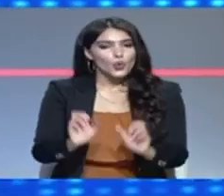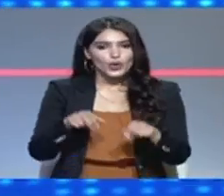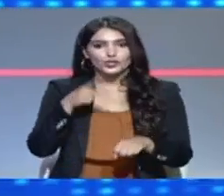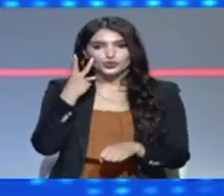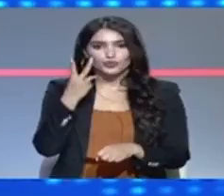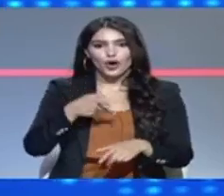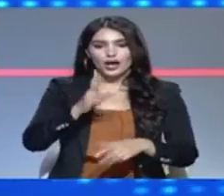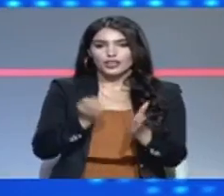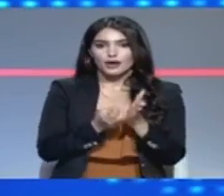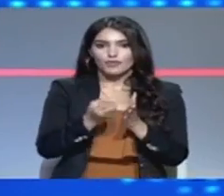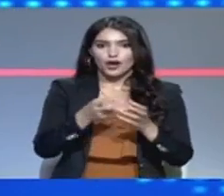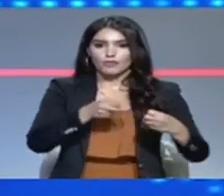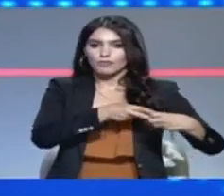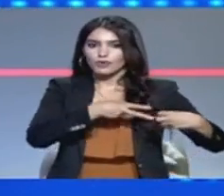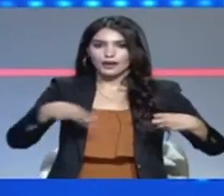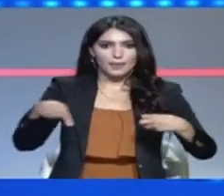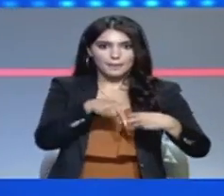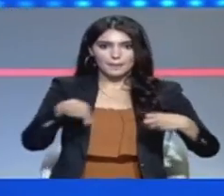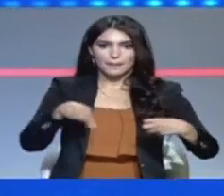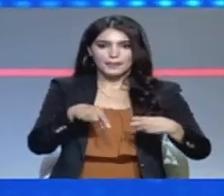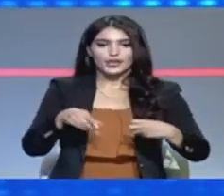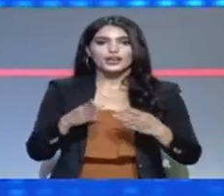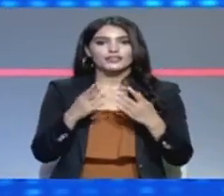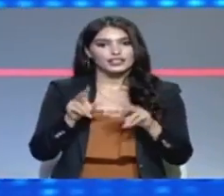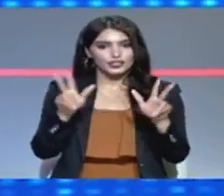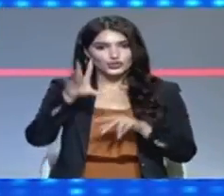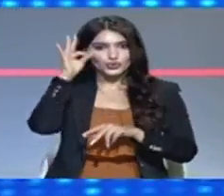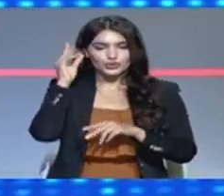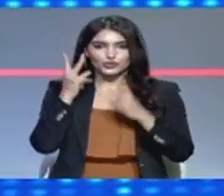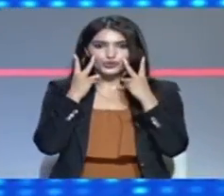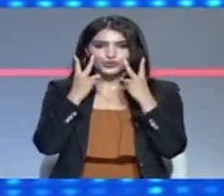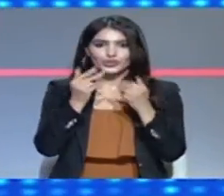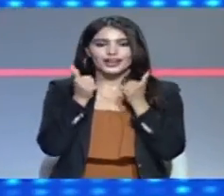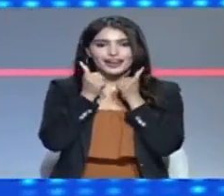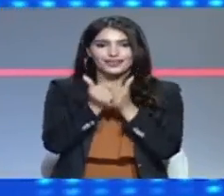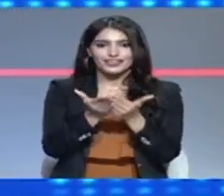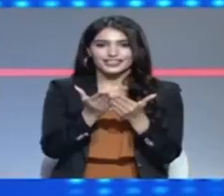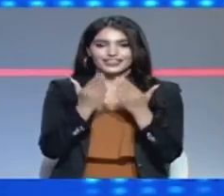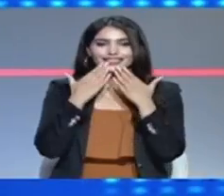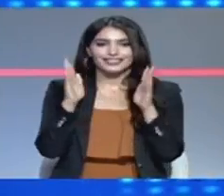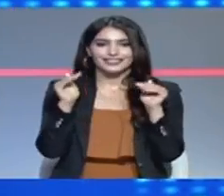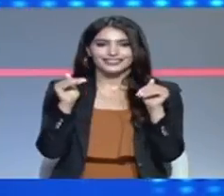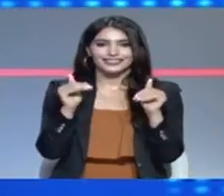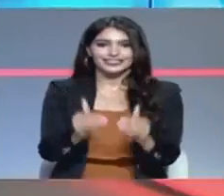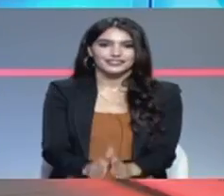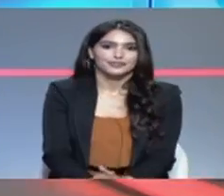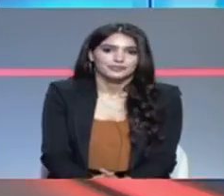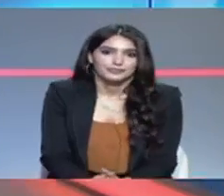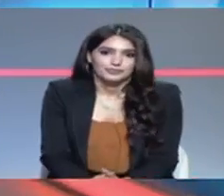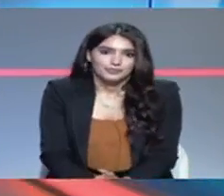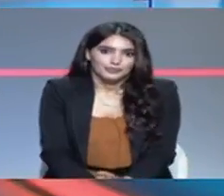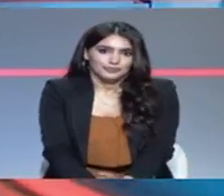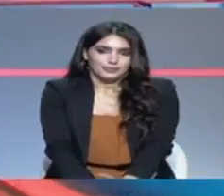وبإمكانكم متابعة هذه النشرة والمزيد من الأخبار على بوابة التلفزة التونسية. أجمل تحيات قسم الأخبار، سهرة طيبة.